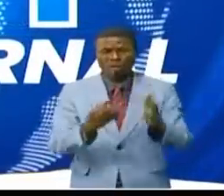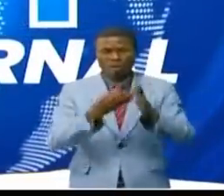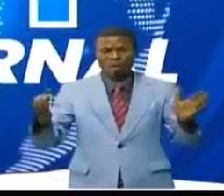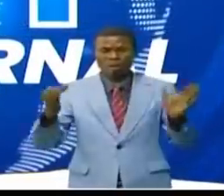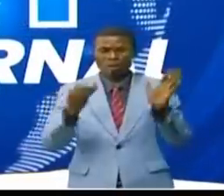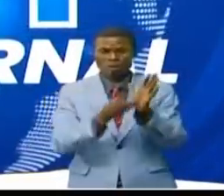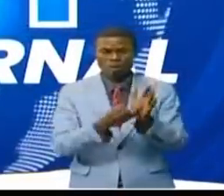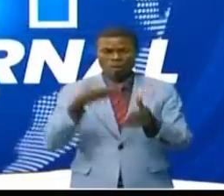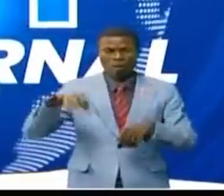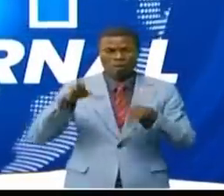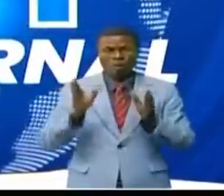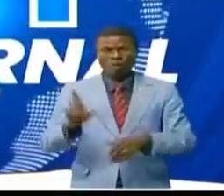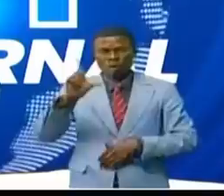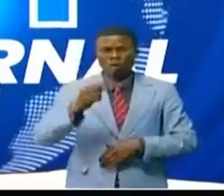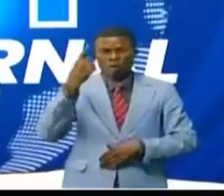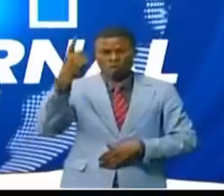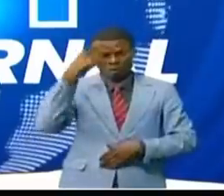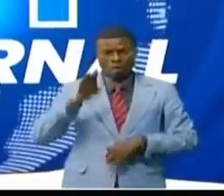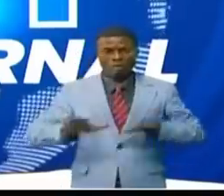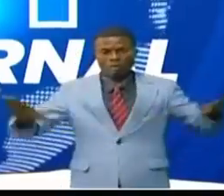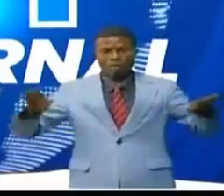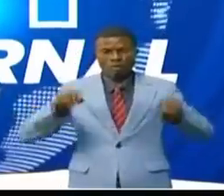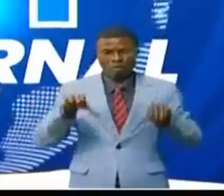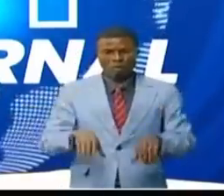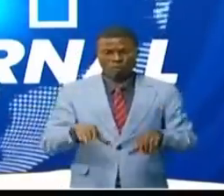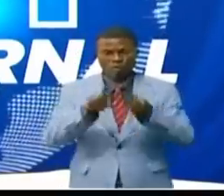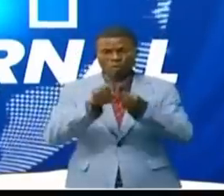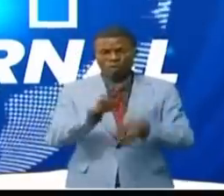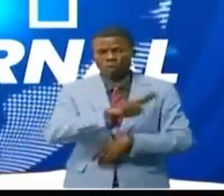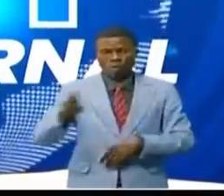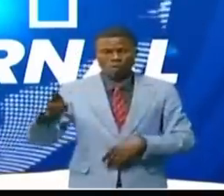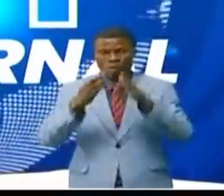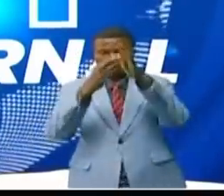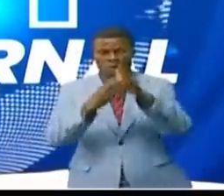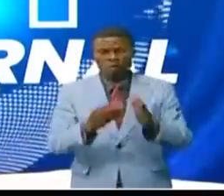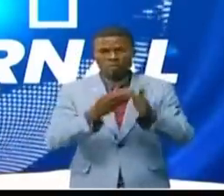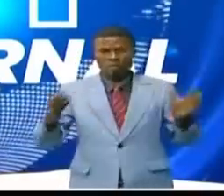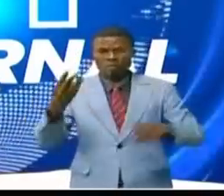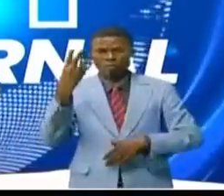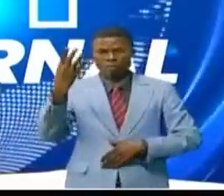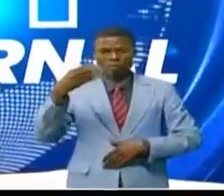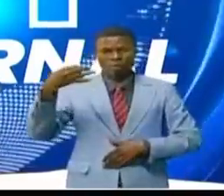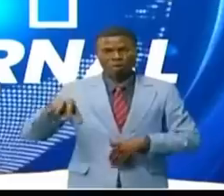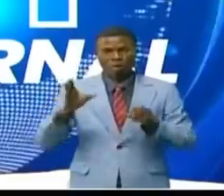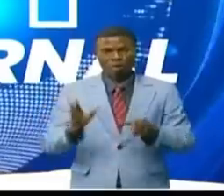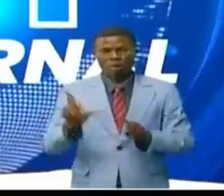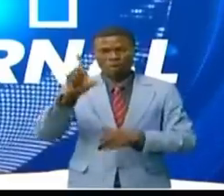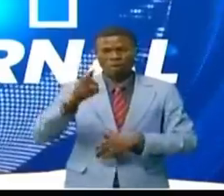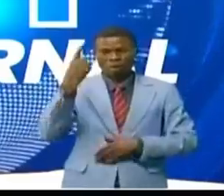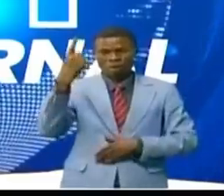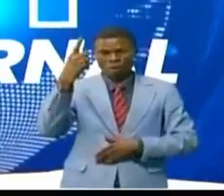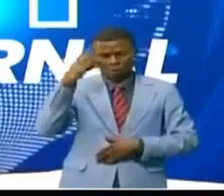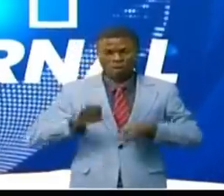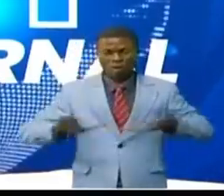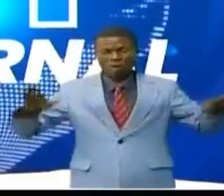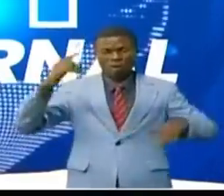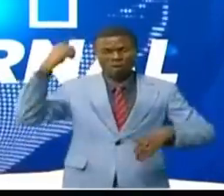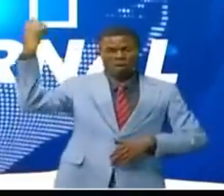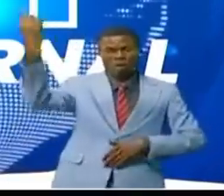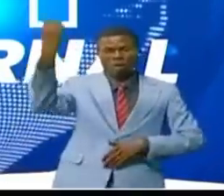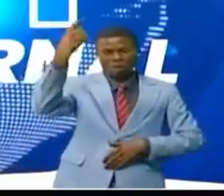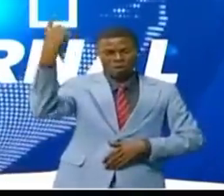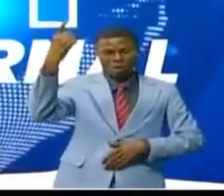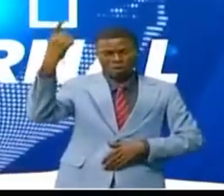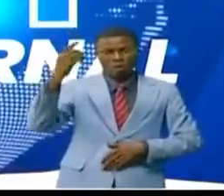2877 francs congolais le litre pour le vol nationaux et 2964 francs congolais le litre pour les vols internationaux.